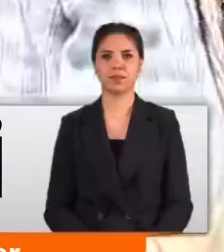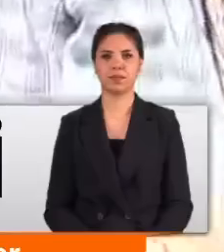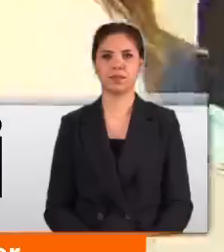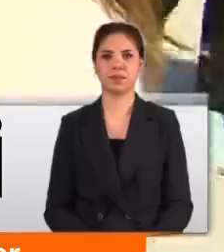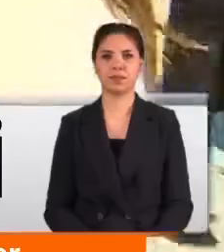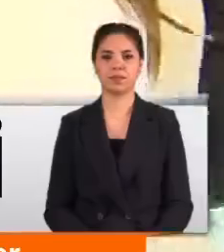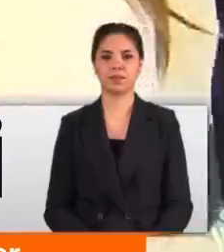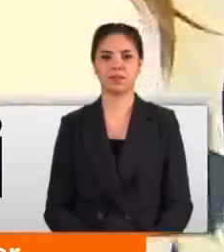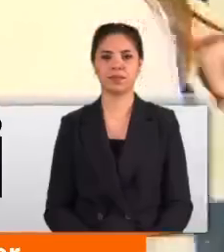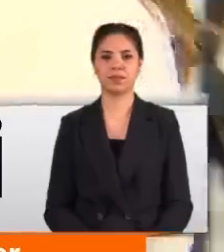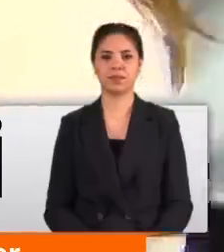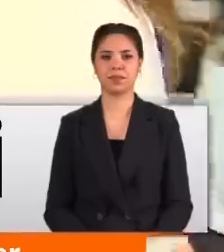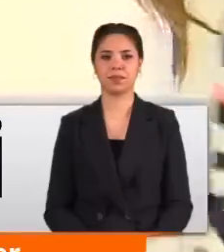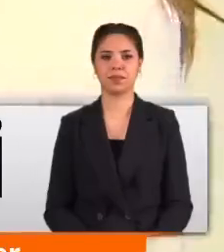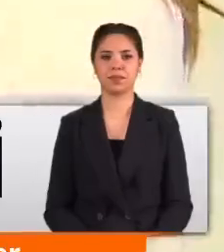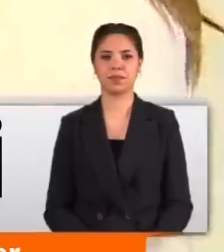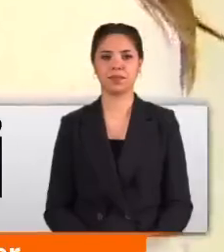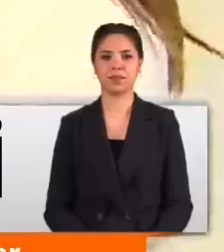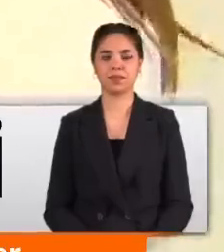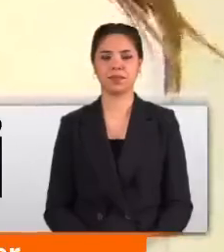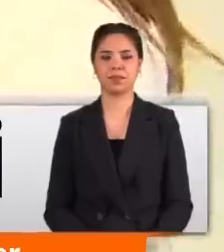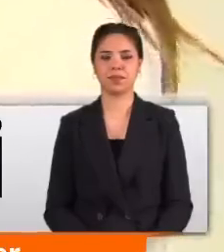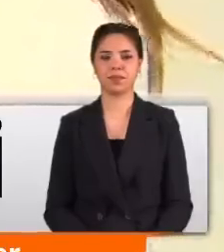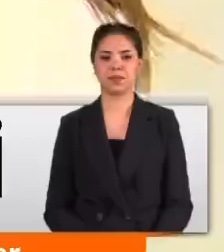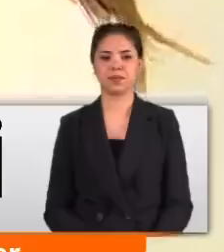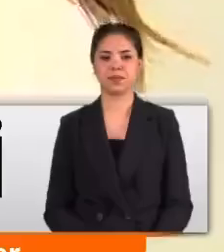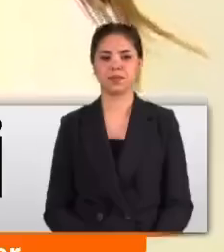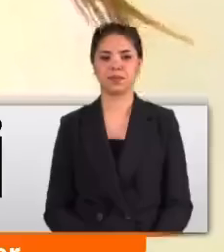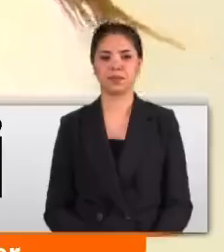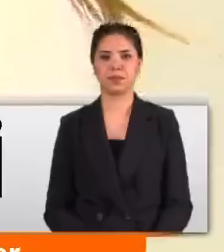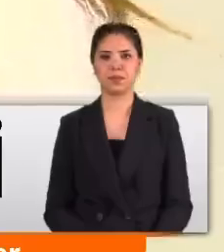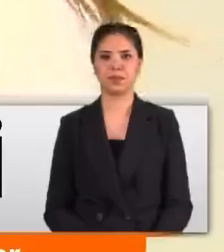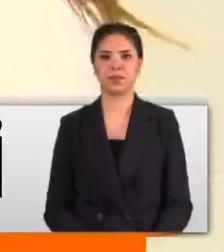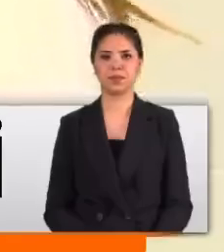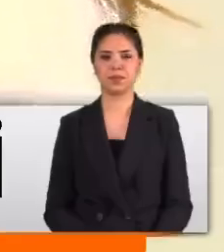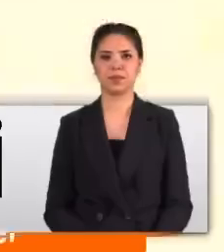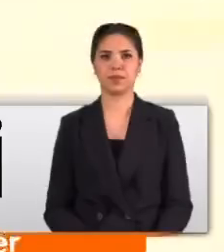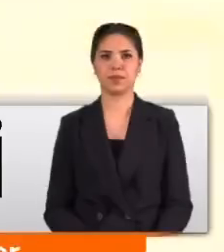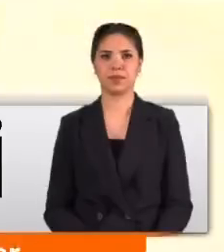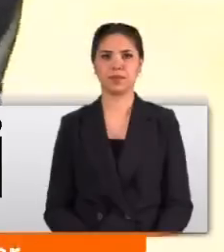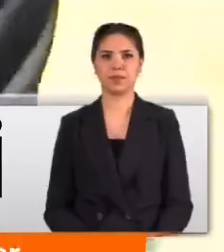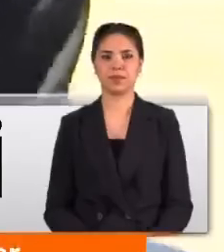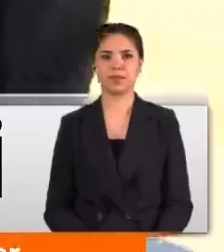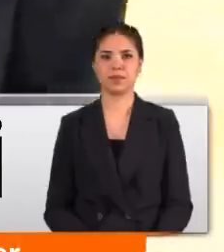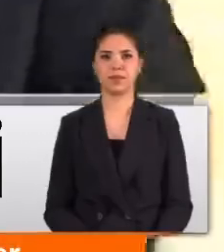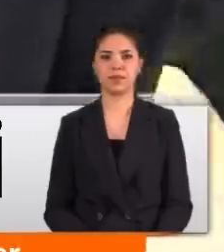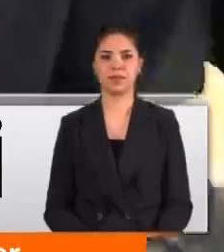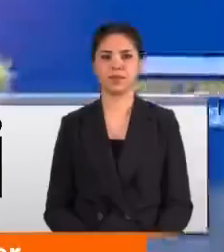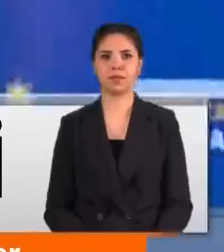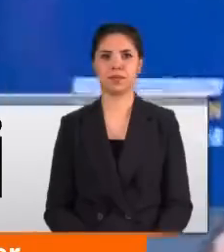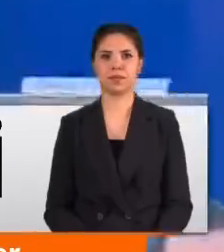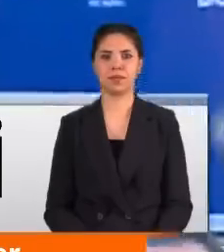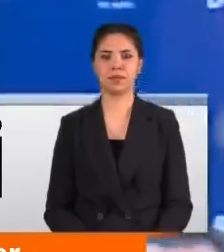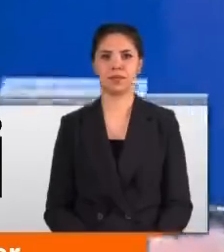bilmiyorum aslında. Cumhurbaşkanı olmasını diliyorum Yüce Allah'tan. Eminim ki olacaktır. Çünkü doğru adam. İlk kez oy kullanacağım, ilk oyum